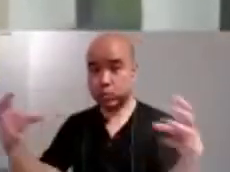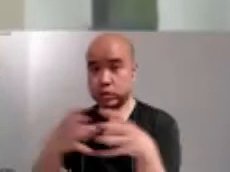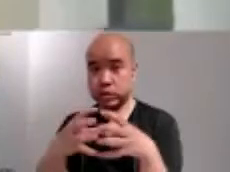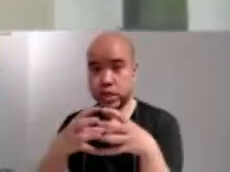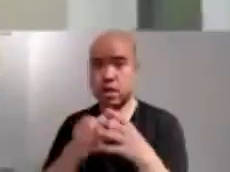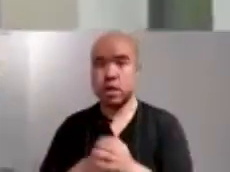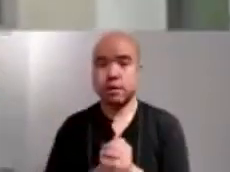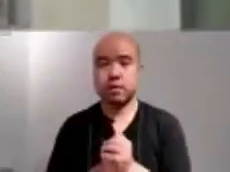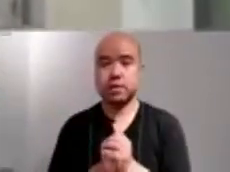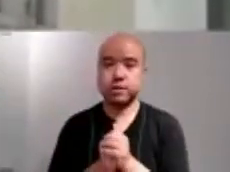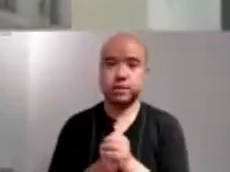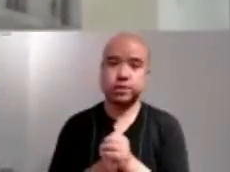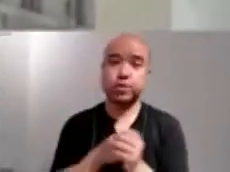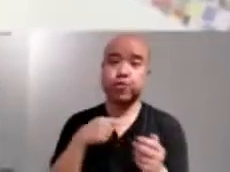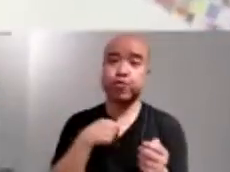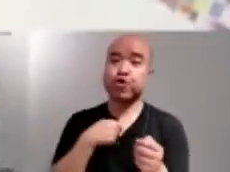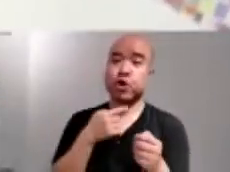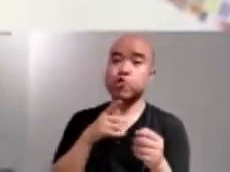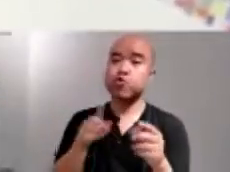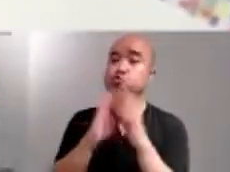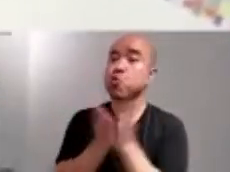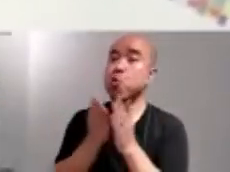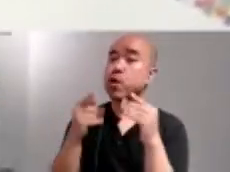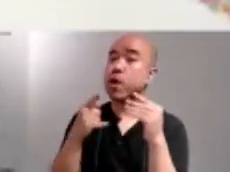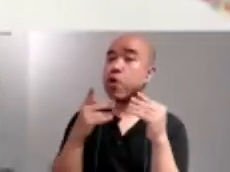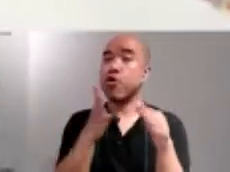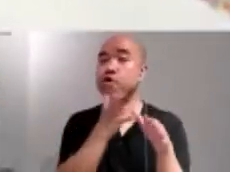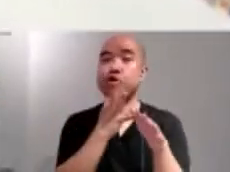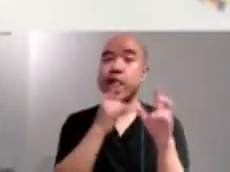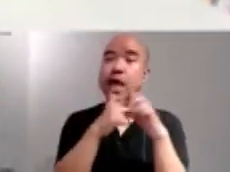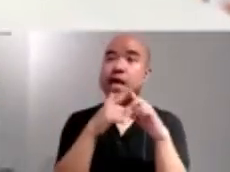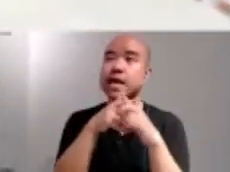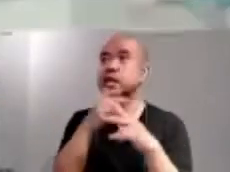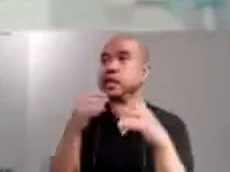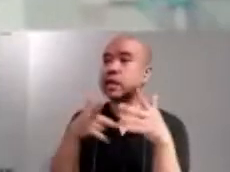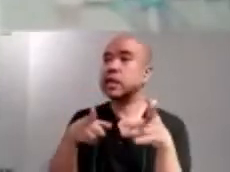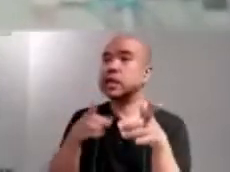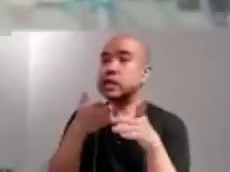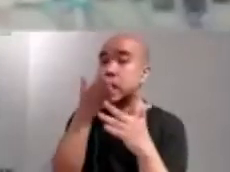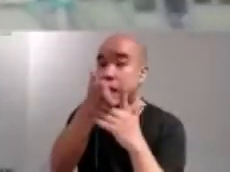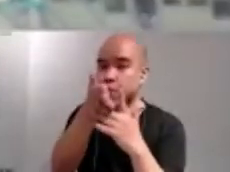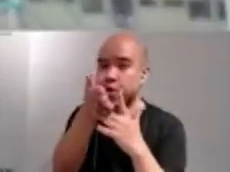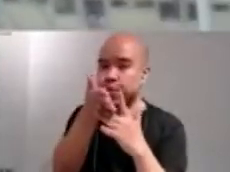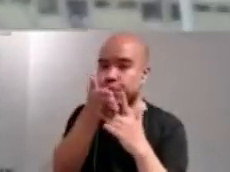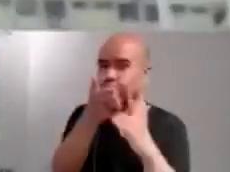要每個旅行者嘅參與。就等我哋一齊向住呢個目標努力。